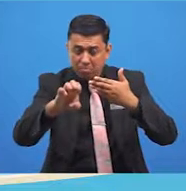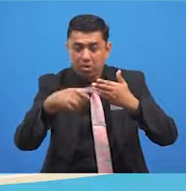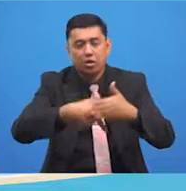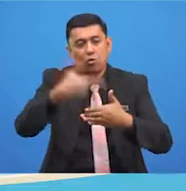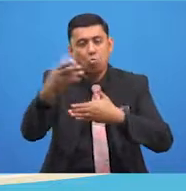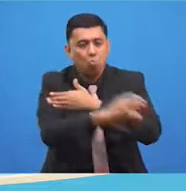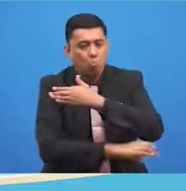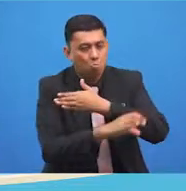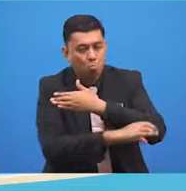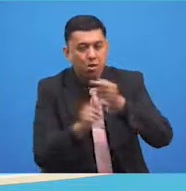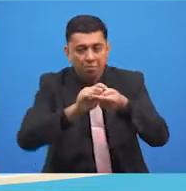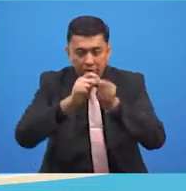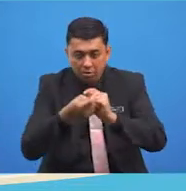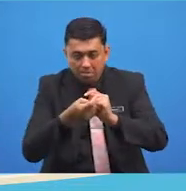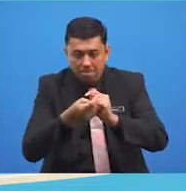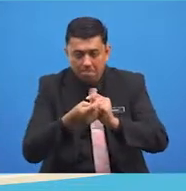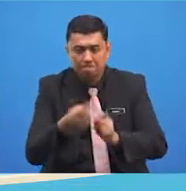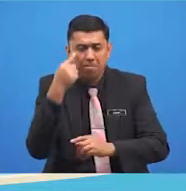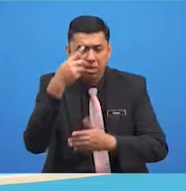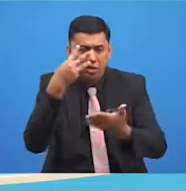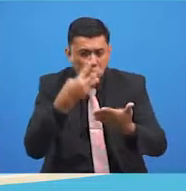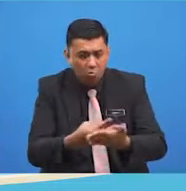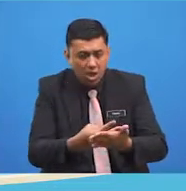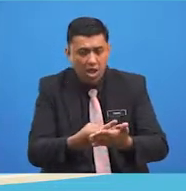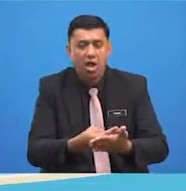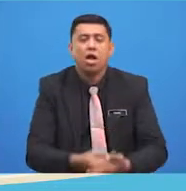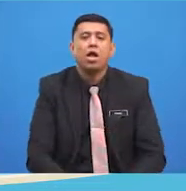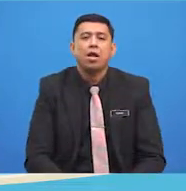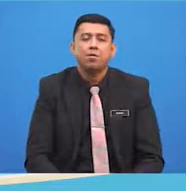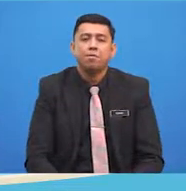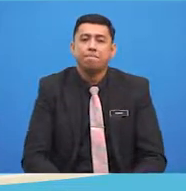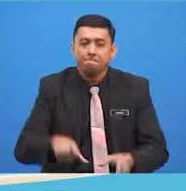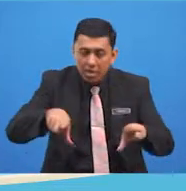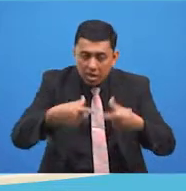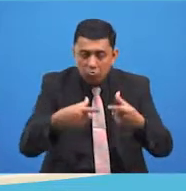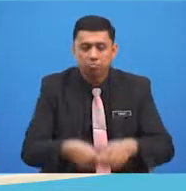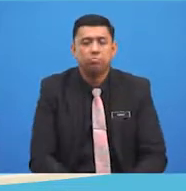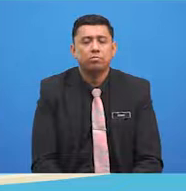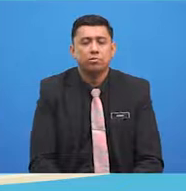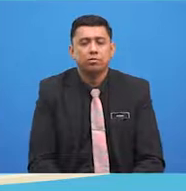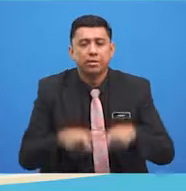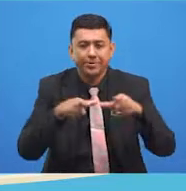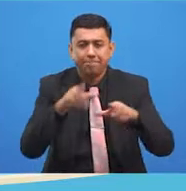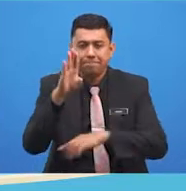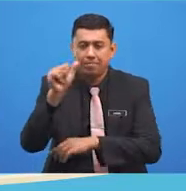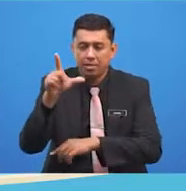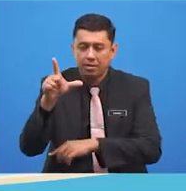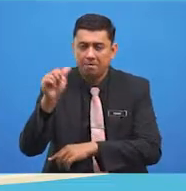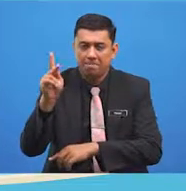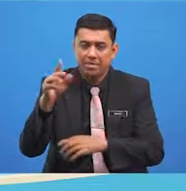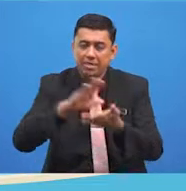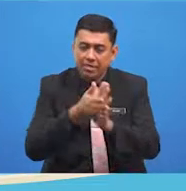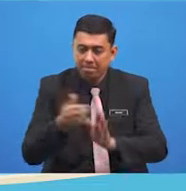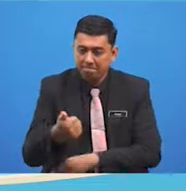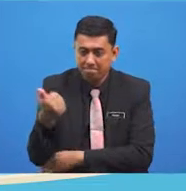langsung, pertukaran mata wang asing berlaku. Selain itu, kayu balak dijadikan industri perabot, papan